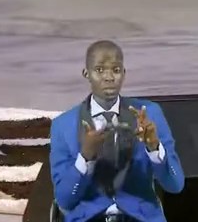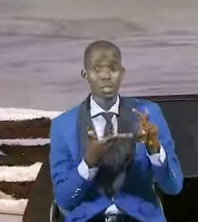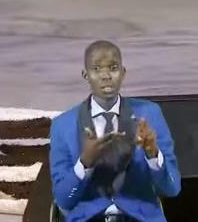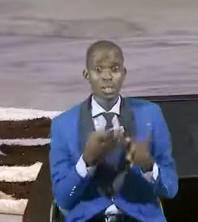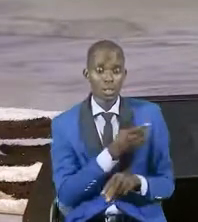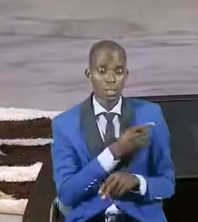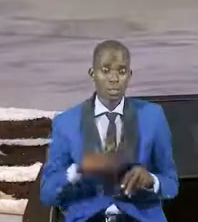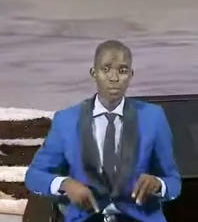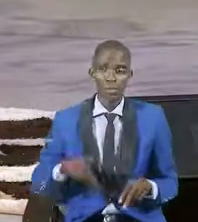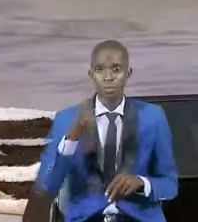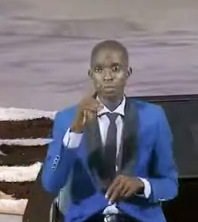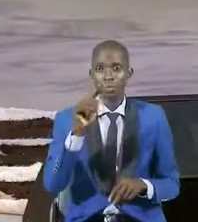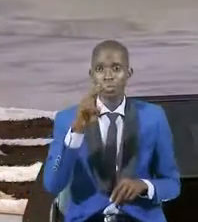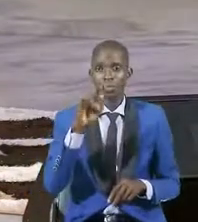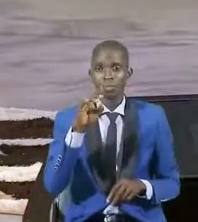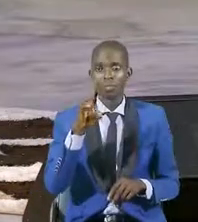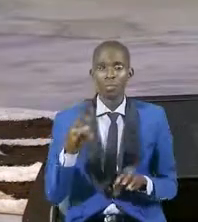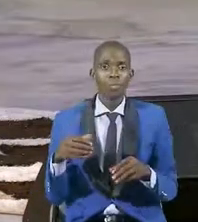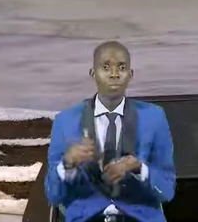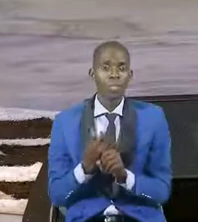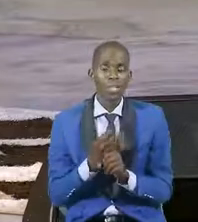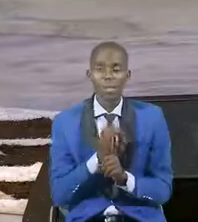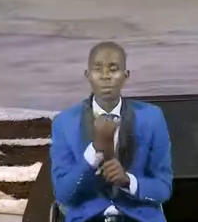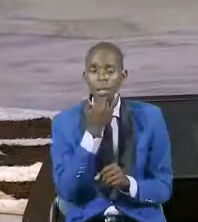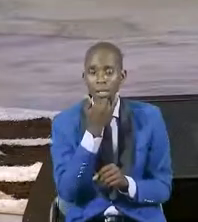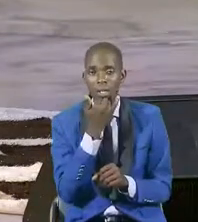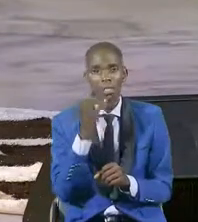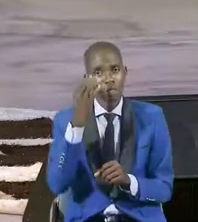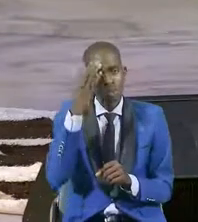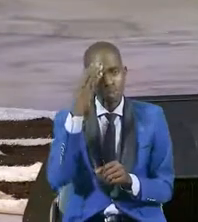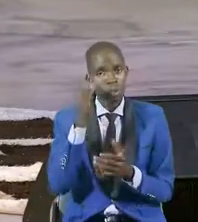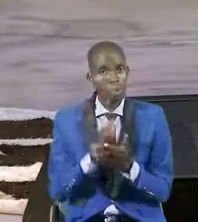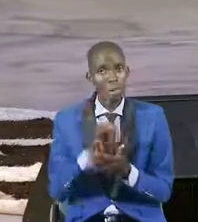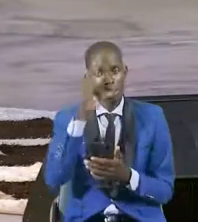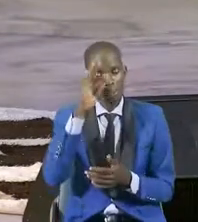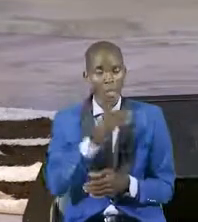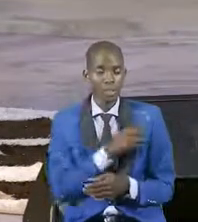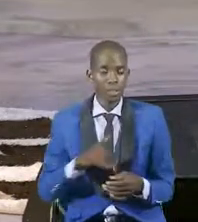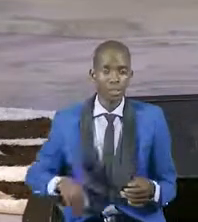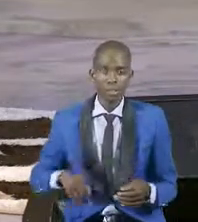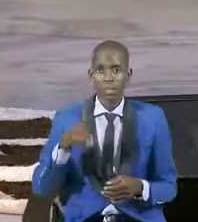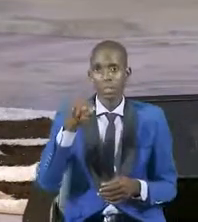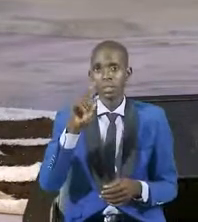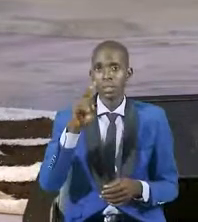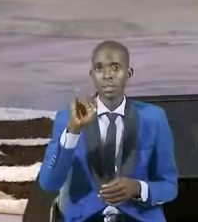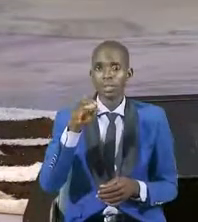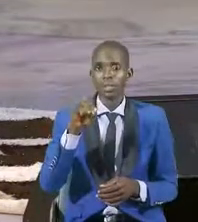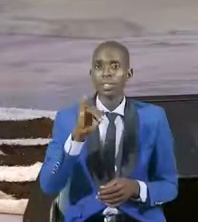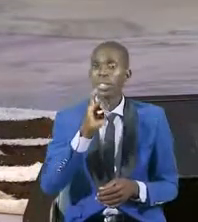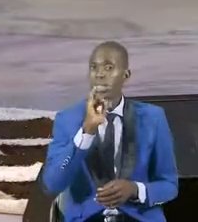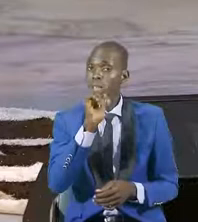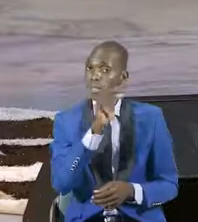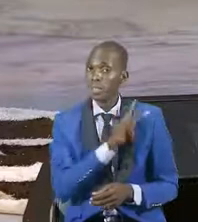David avait commis le péché. Vous savez que David était roi et